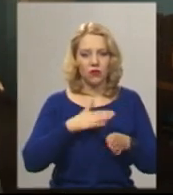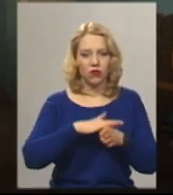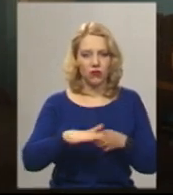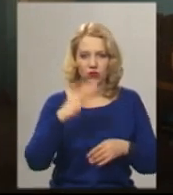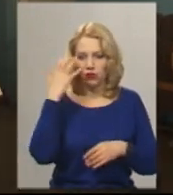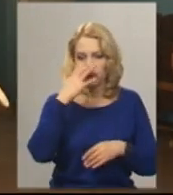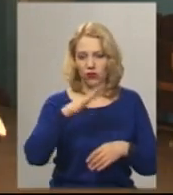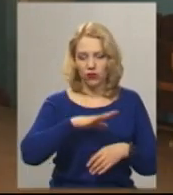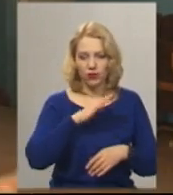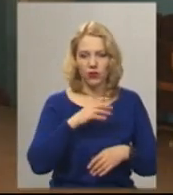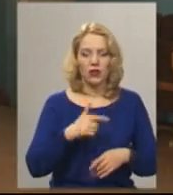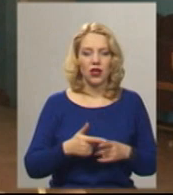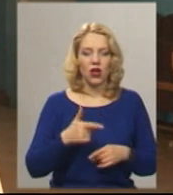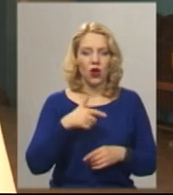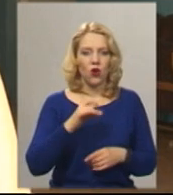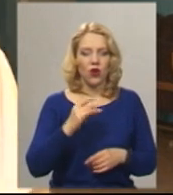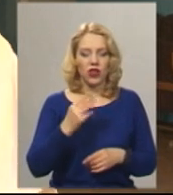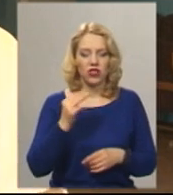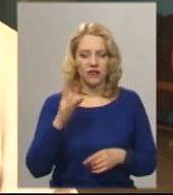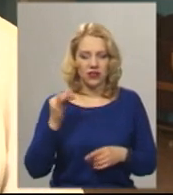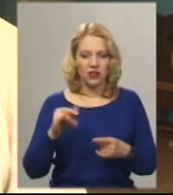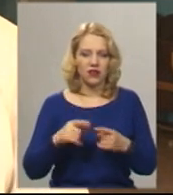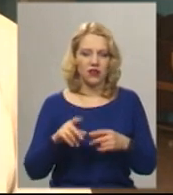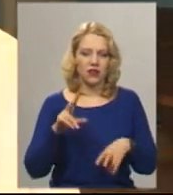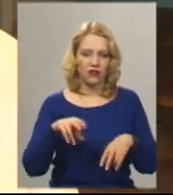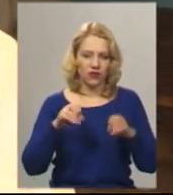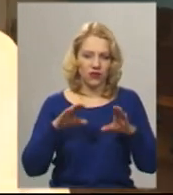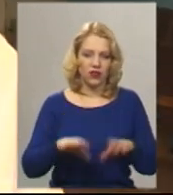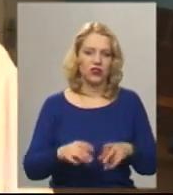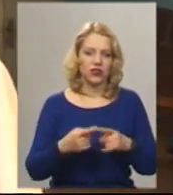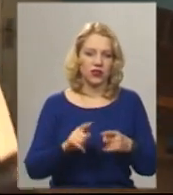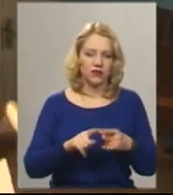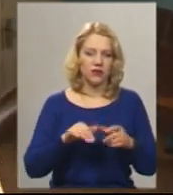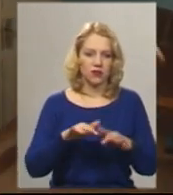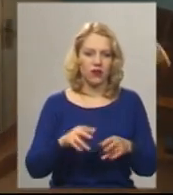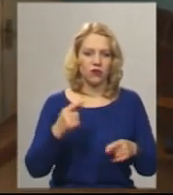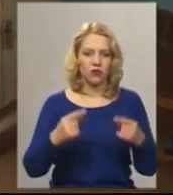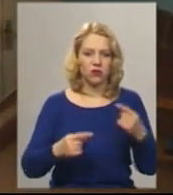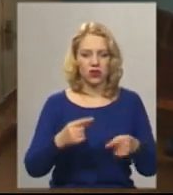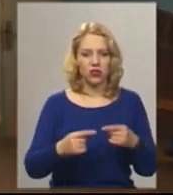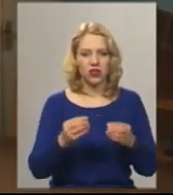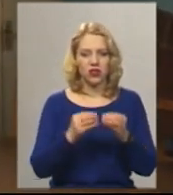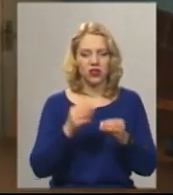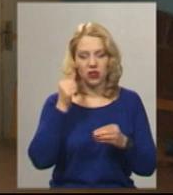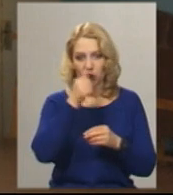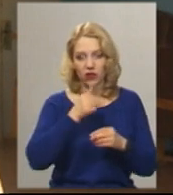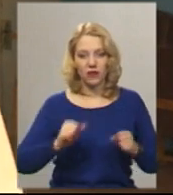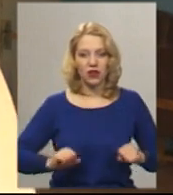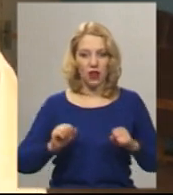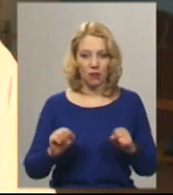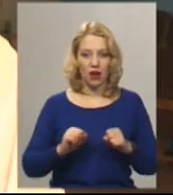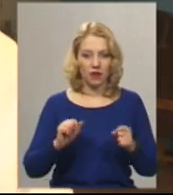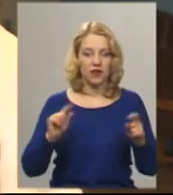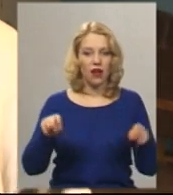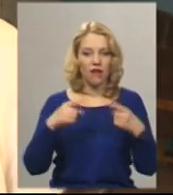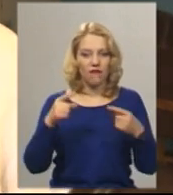по-перше, а по-друге, все-таки вирішив з цим ділом посперечатися. 10 років він намагався